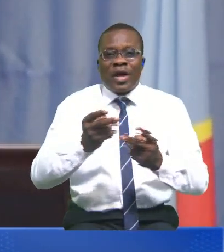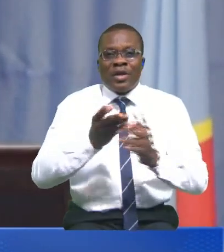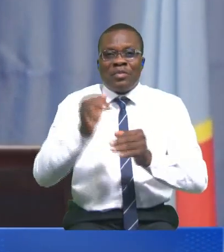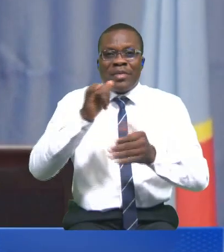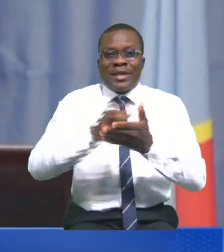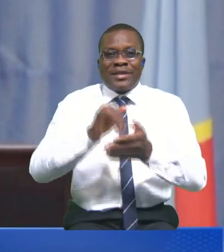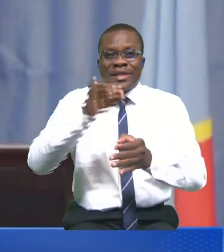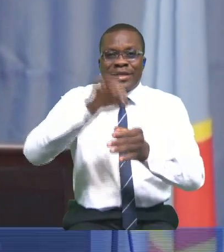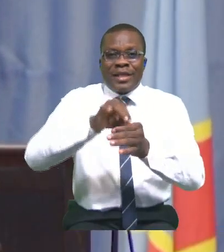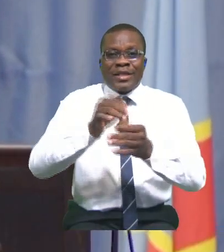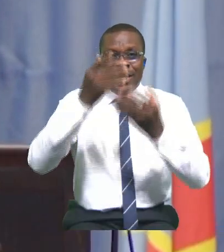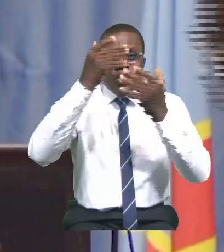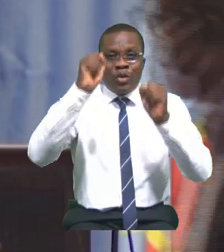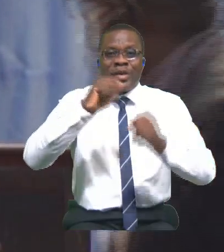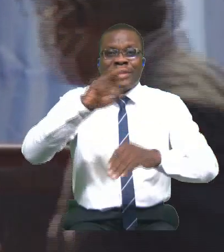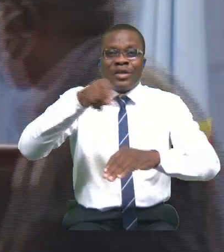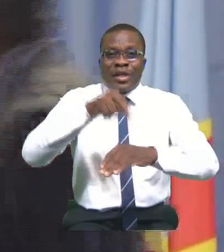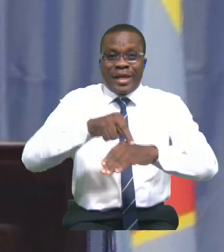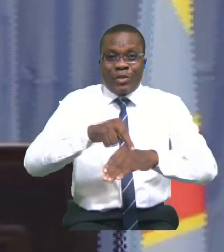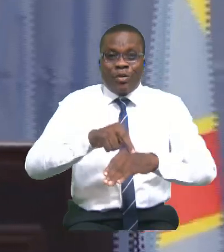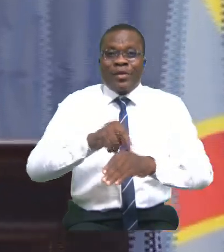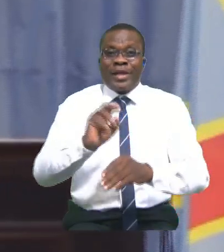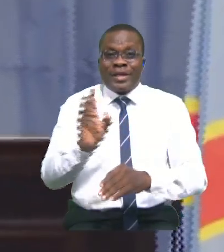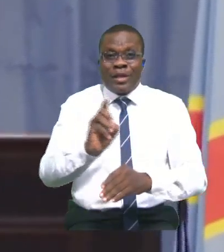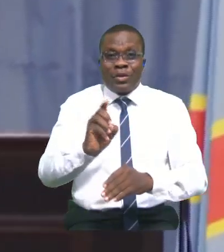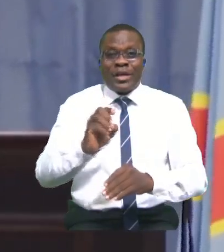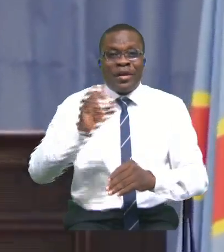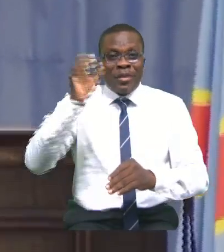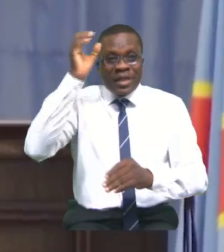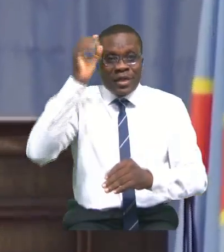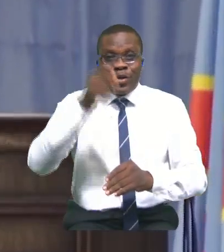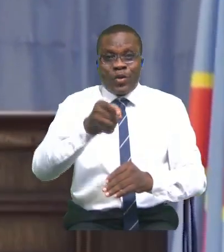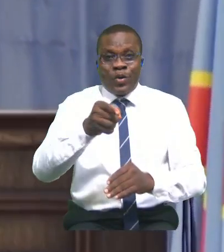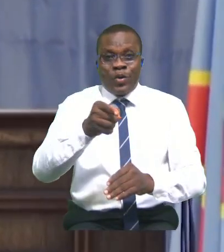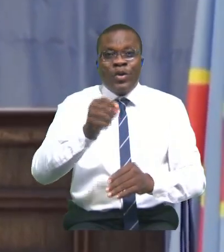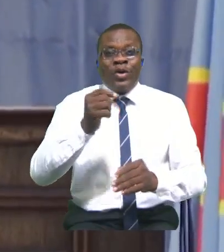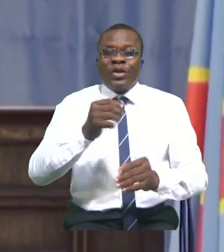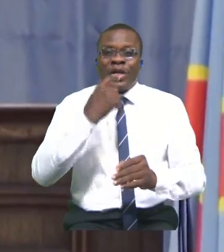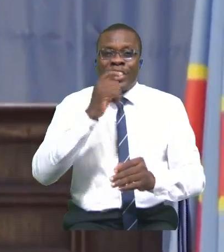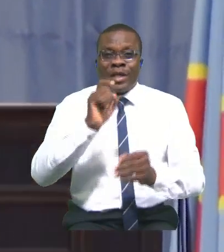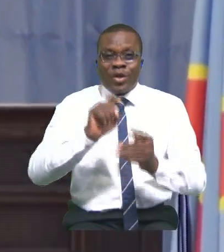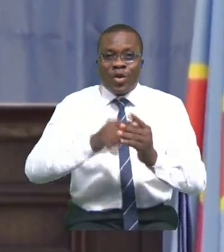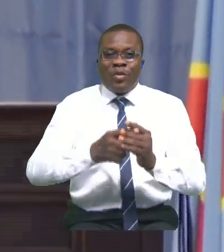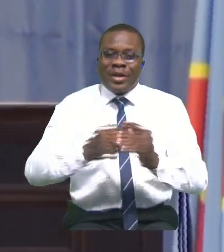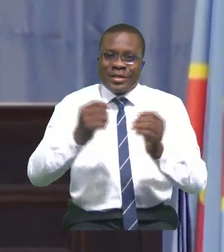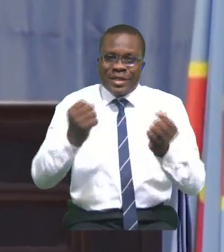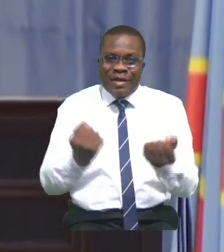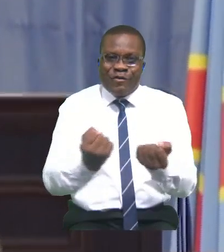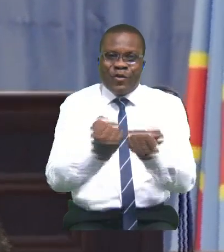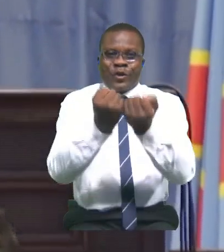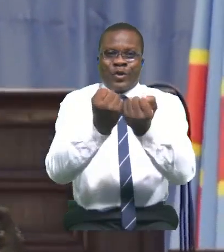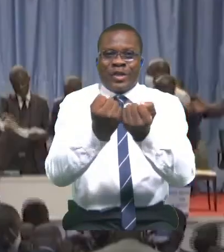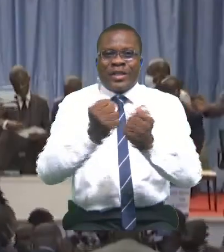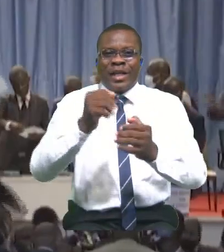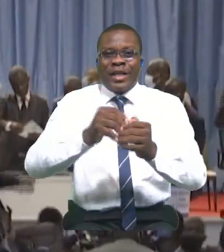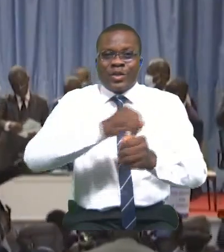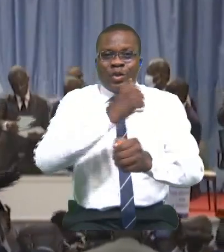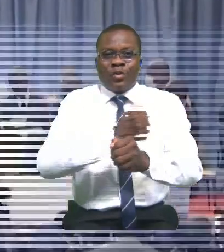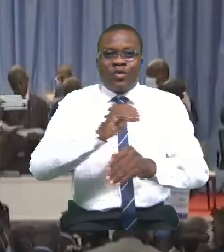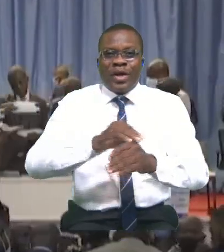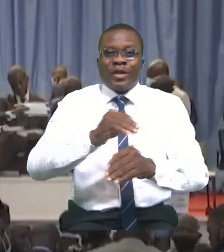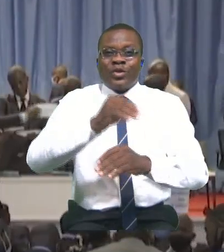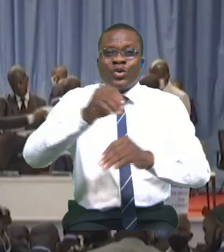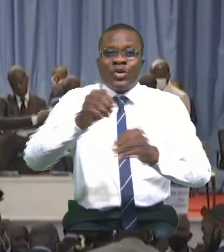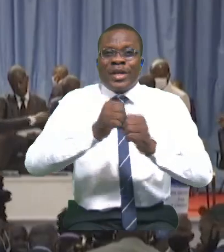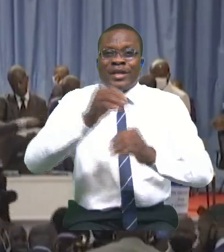le président de la République démocratique du Congo Félix tisekedi commence à consolider son pouvoir sur l'ensemble des institutions